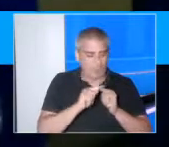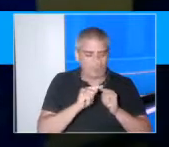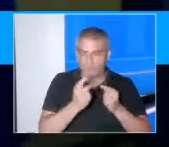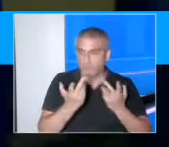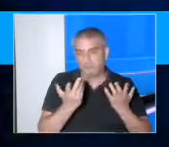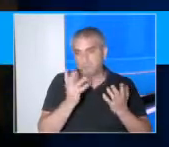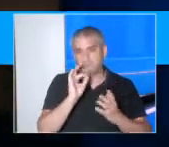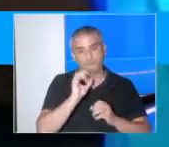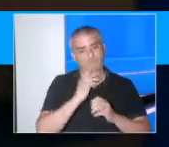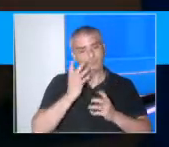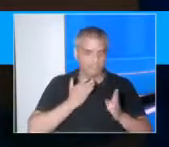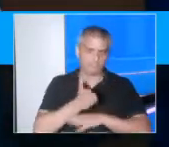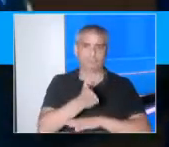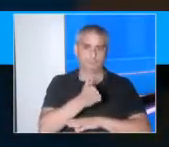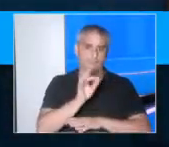פחות מזה של פריצה